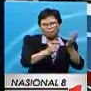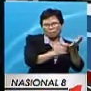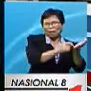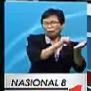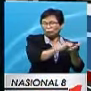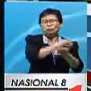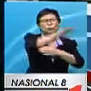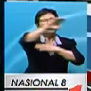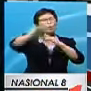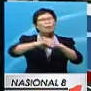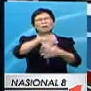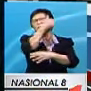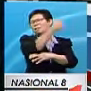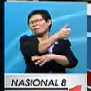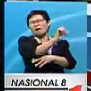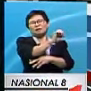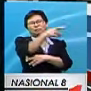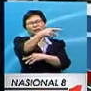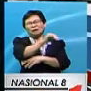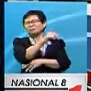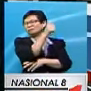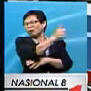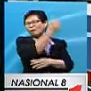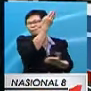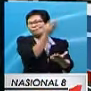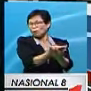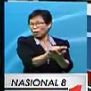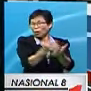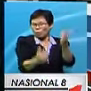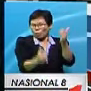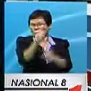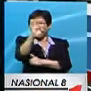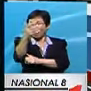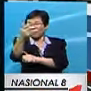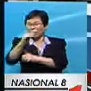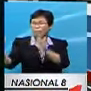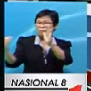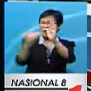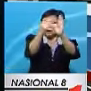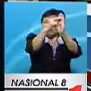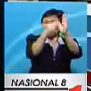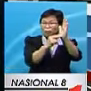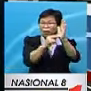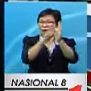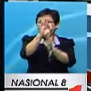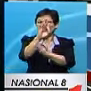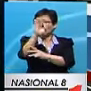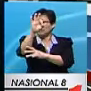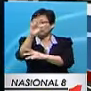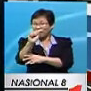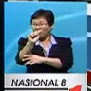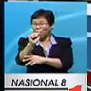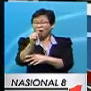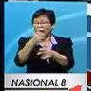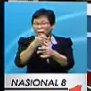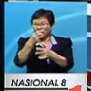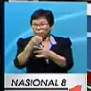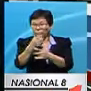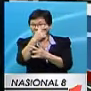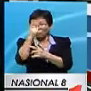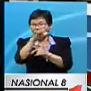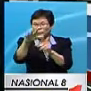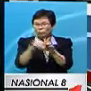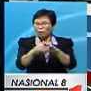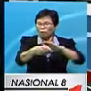tersebut. Semuanya terpulang kepada SPRM untuk membuktikan sama ada FAM melanggar peraturan Persekutuan Bola Sepak Antarabangsa FIFA kerana